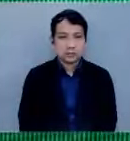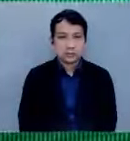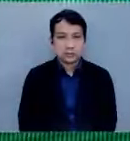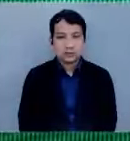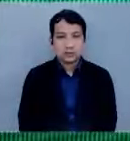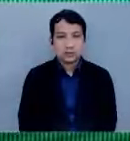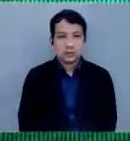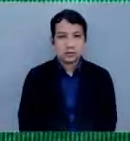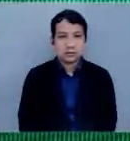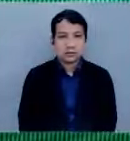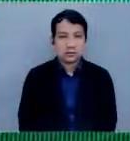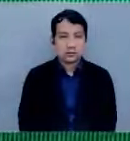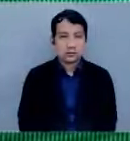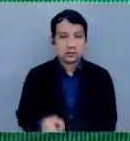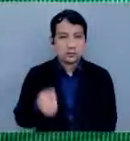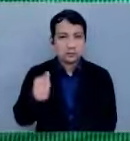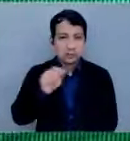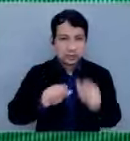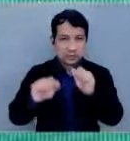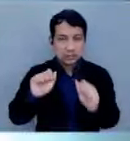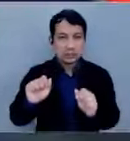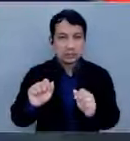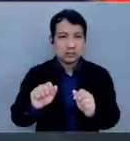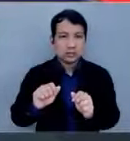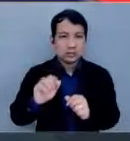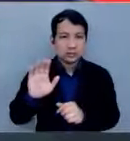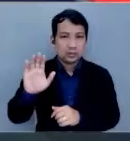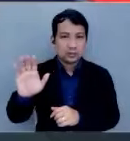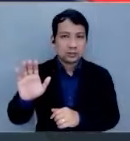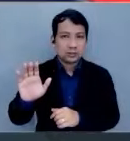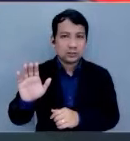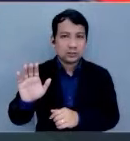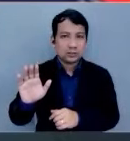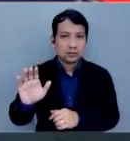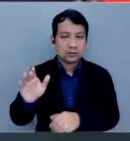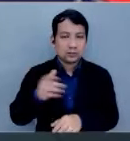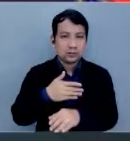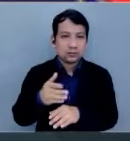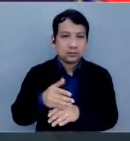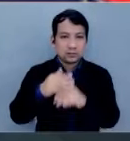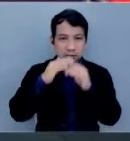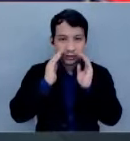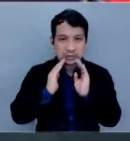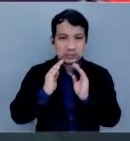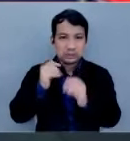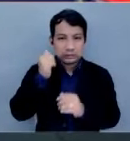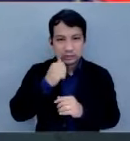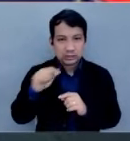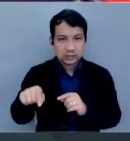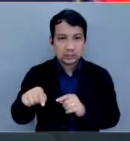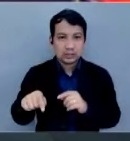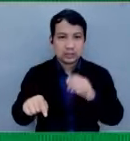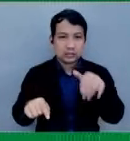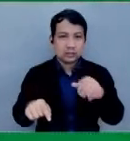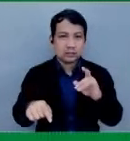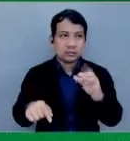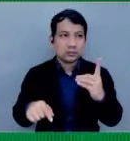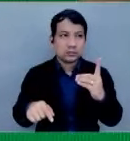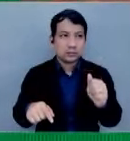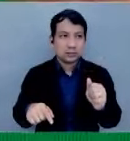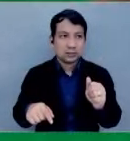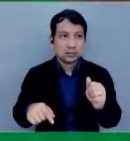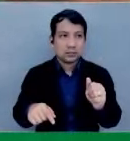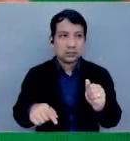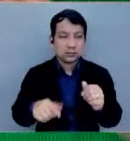Pause muna sa acting ang tinagurian na pambansang sad girl na si Jada. Ang focus niya